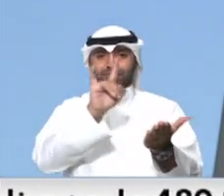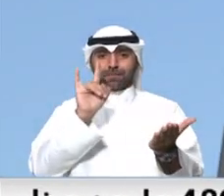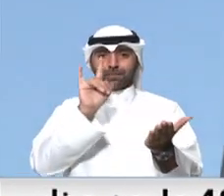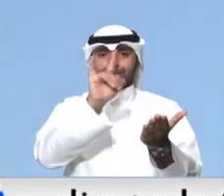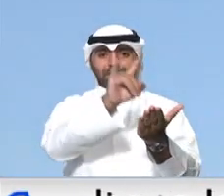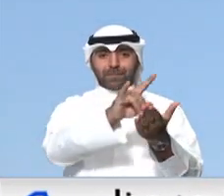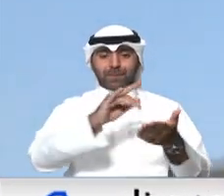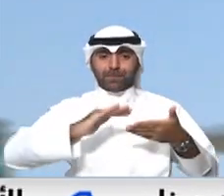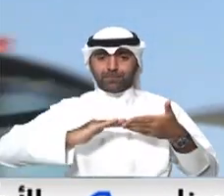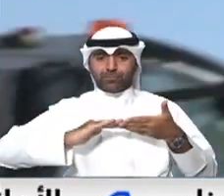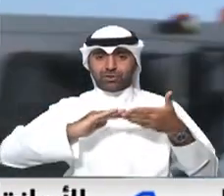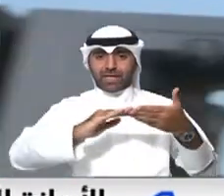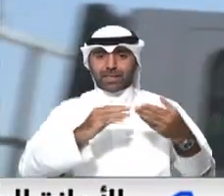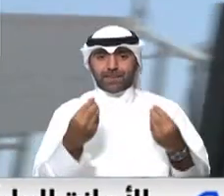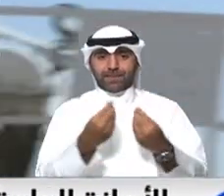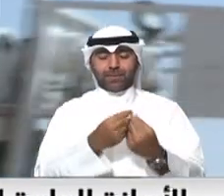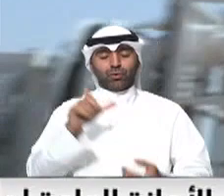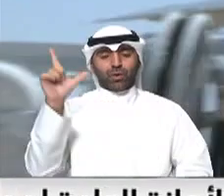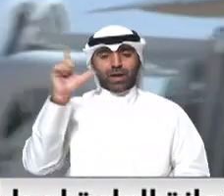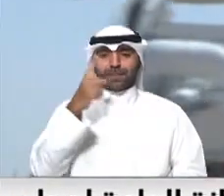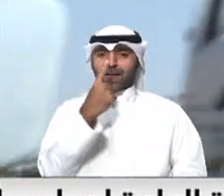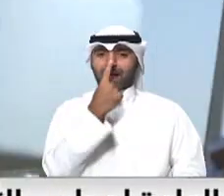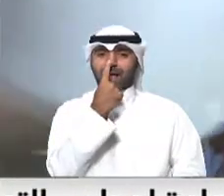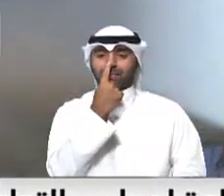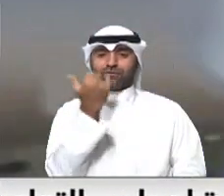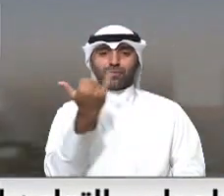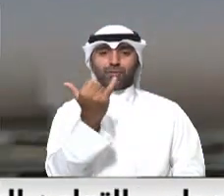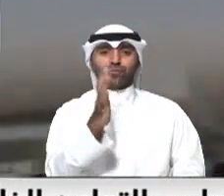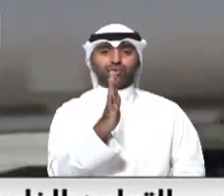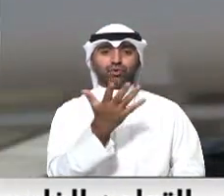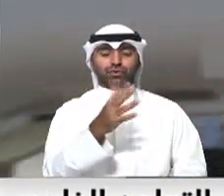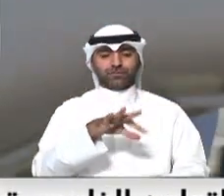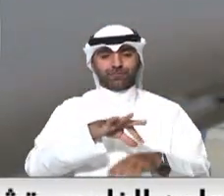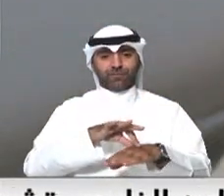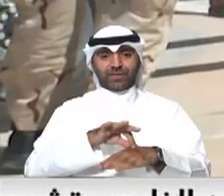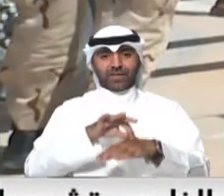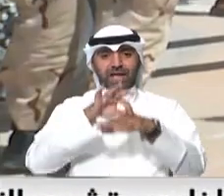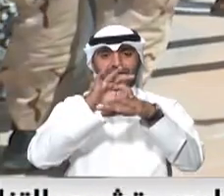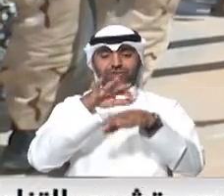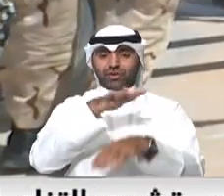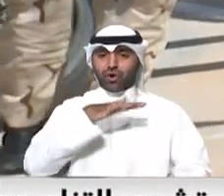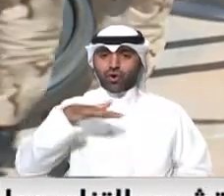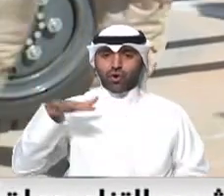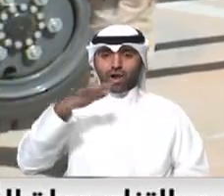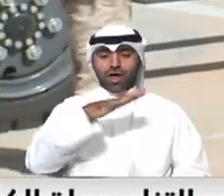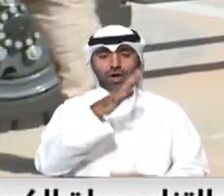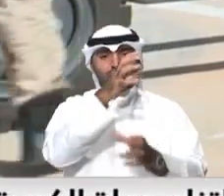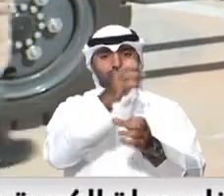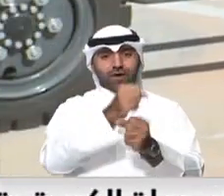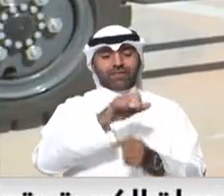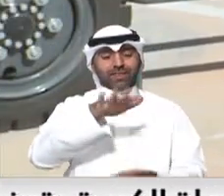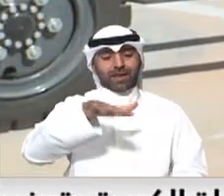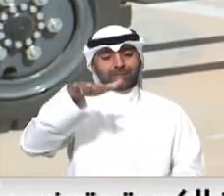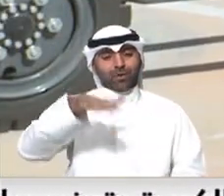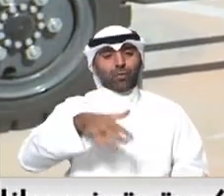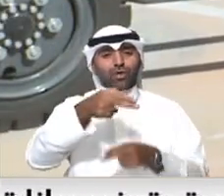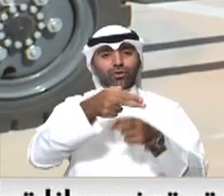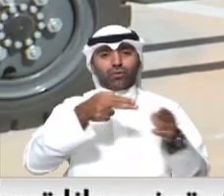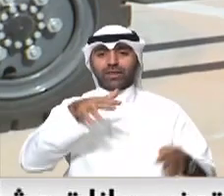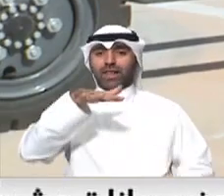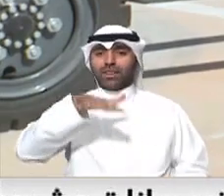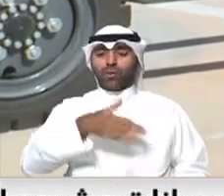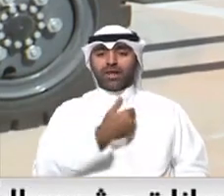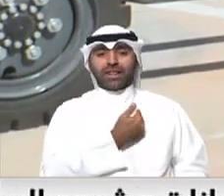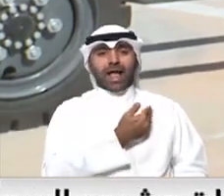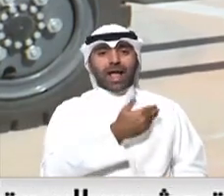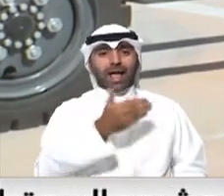في دولة ليبيا الصديقة، وهذه الطائرة التي أقلعت صباح اليوم من قاعدة عبد الله المبارك الجوية في دولة